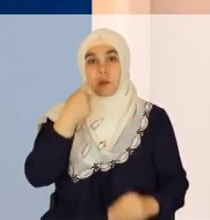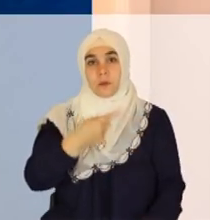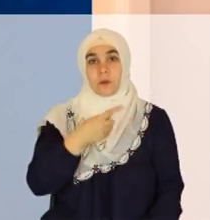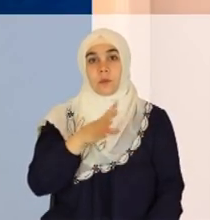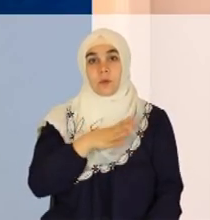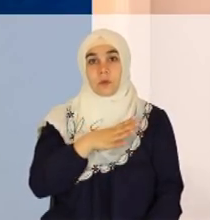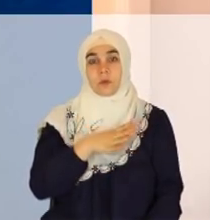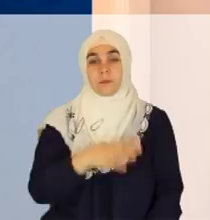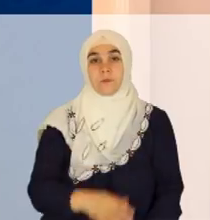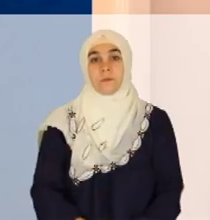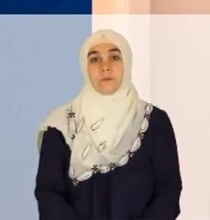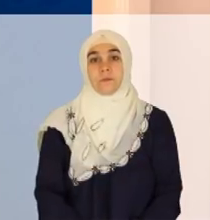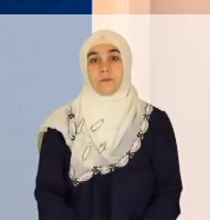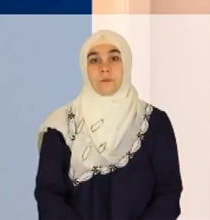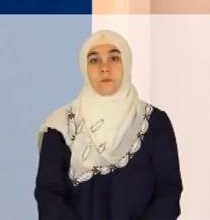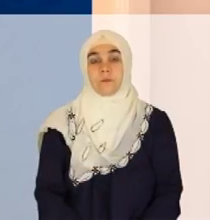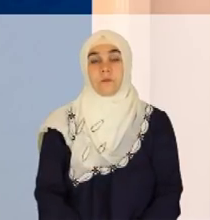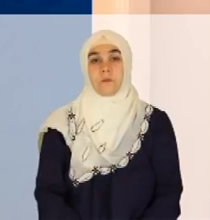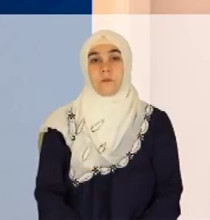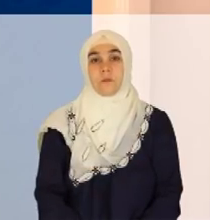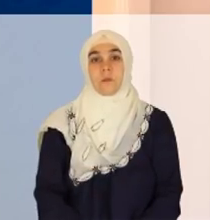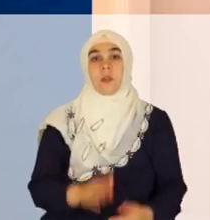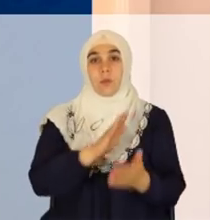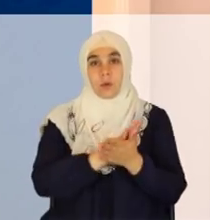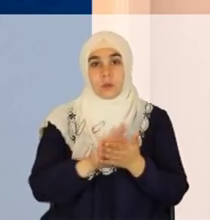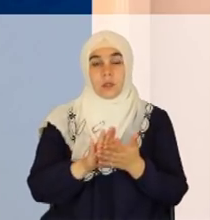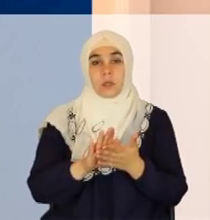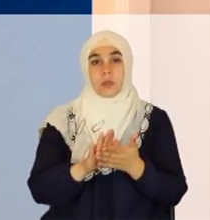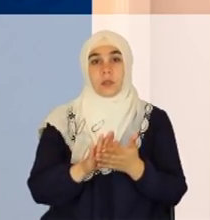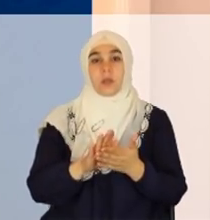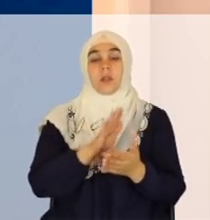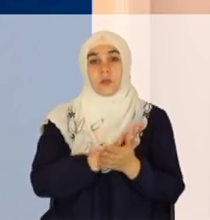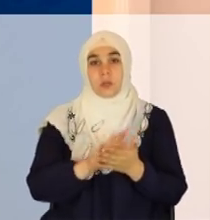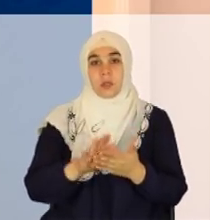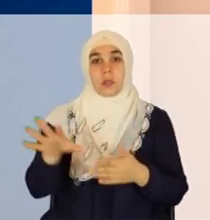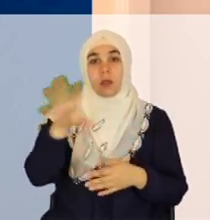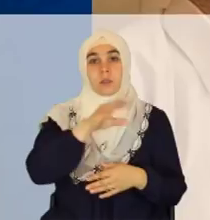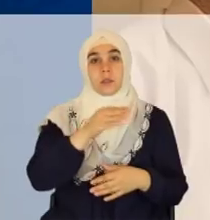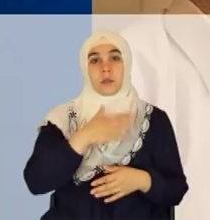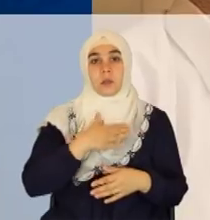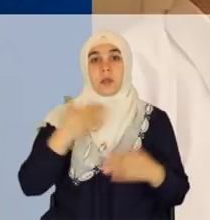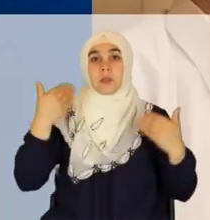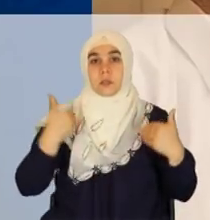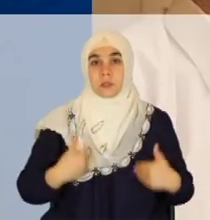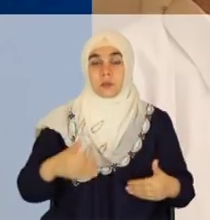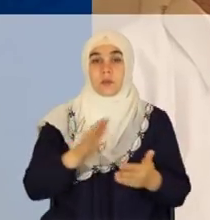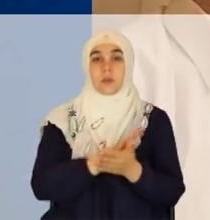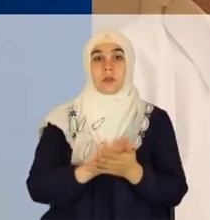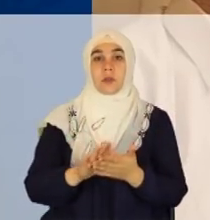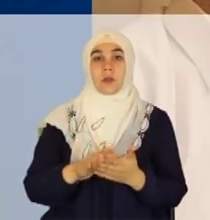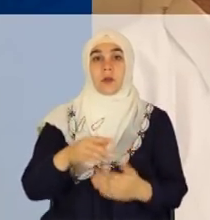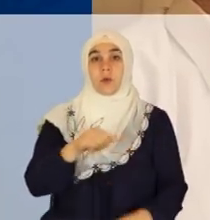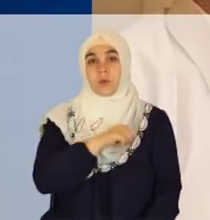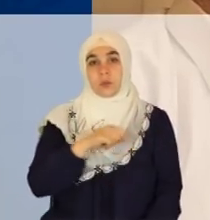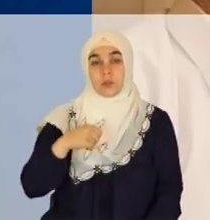mahvetkenler anna zafatu minel iman diyenler. Pakizalik, tazalik, sırtı tazalik.